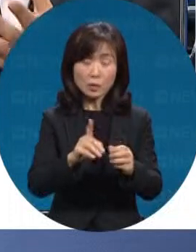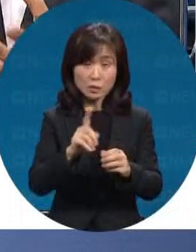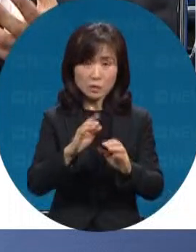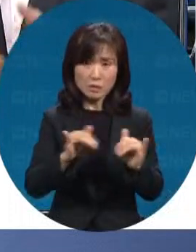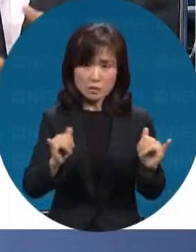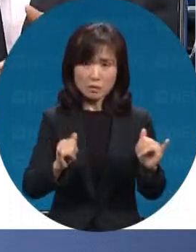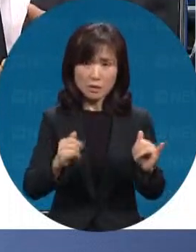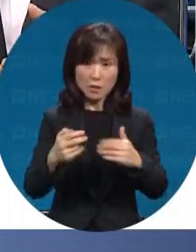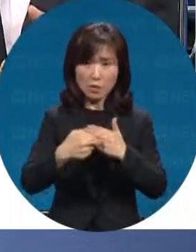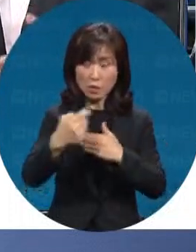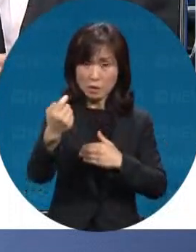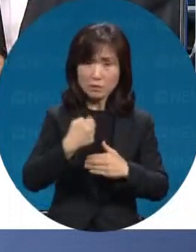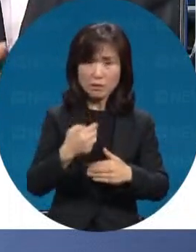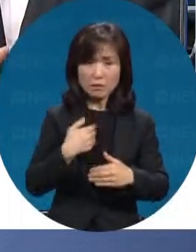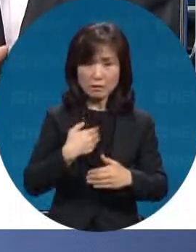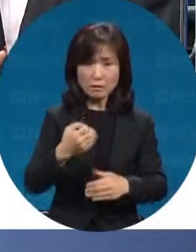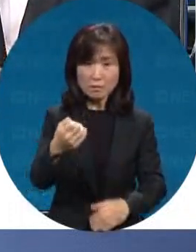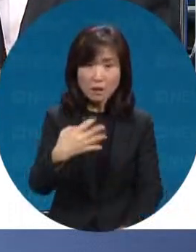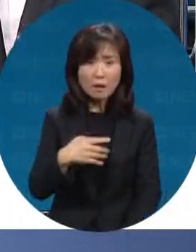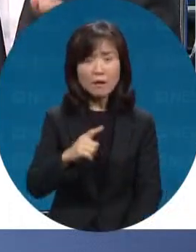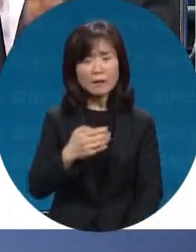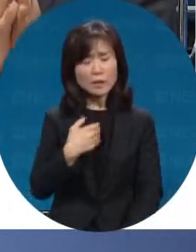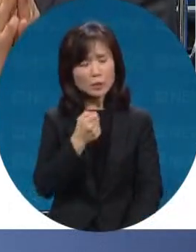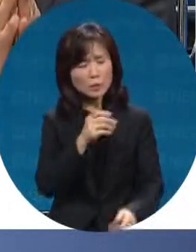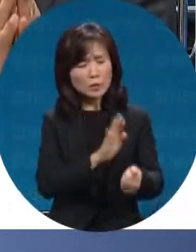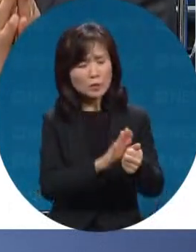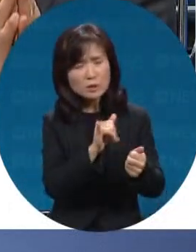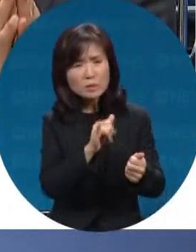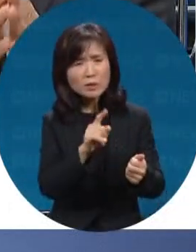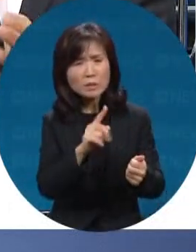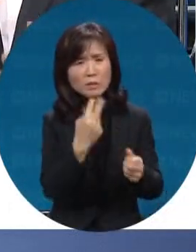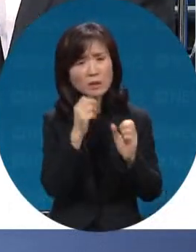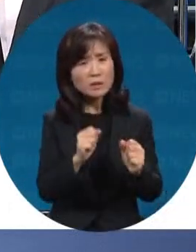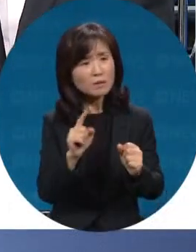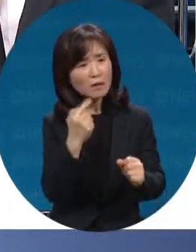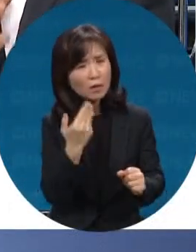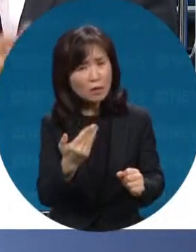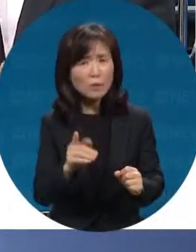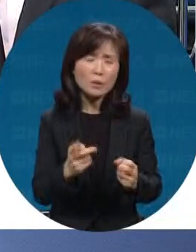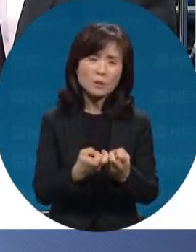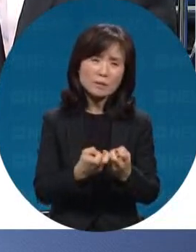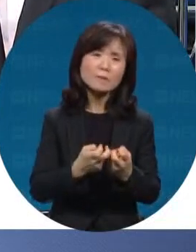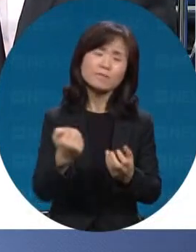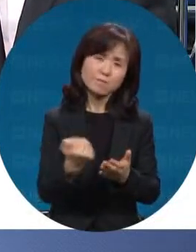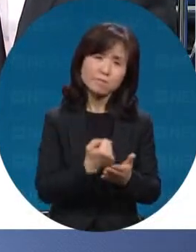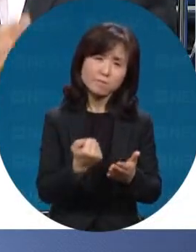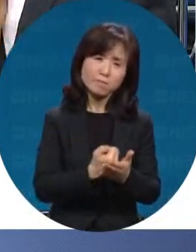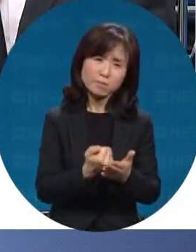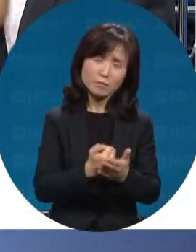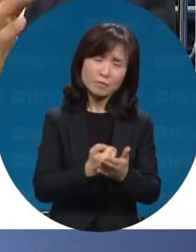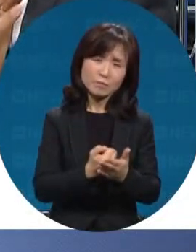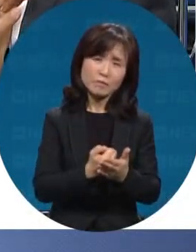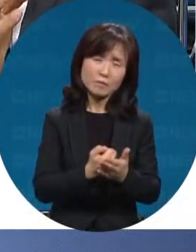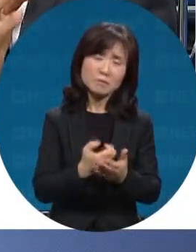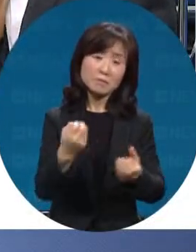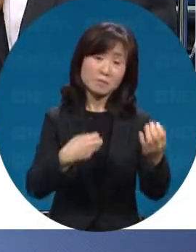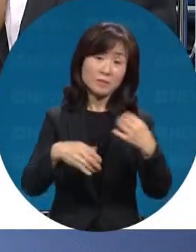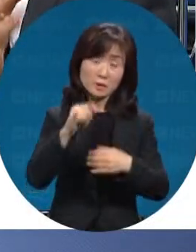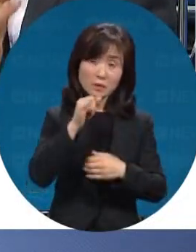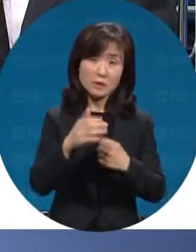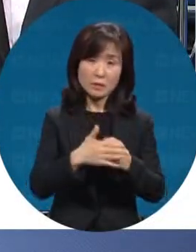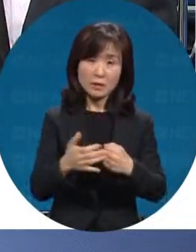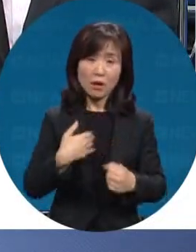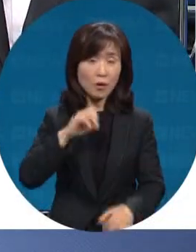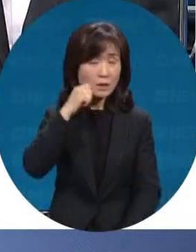질문을 가장 많이 받습니다. 그렇기 때문에 심폐소생술을 어렵게만 생각을 하지 마시고 남을 도와준다. 특히